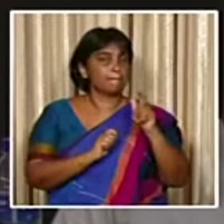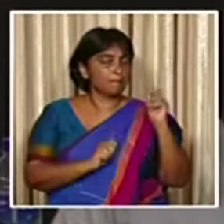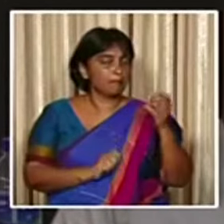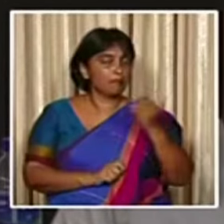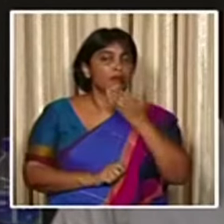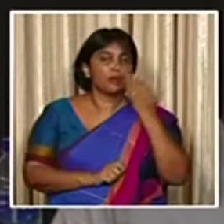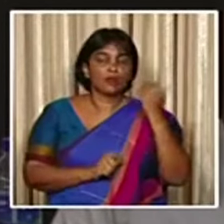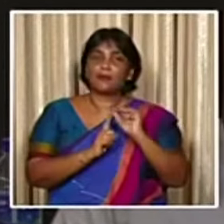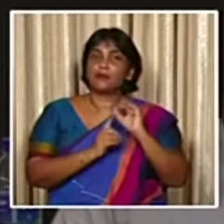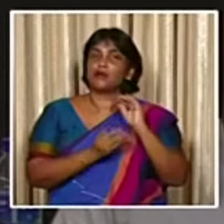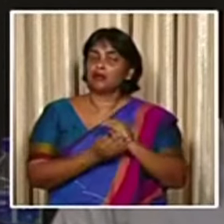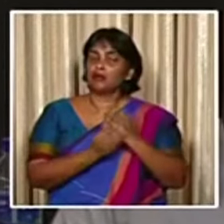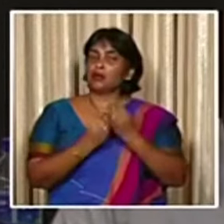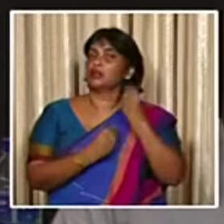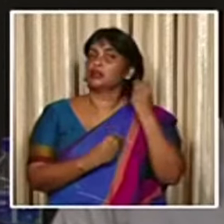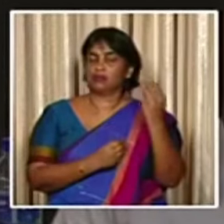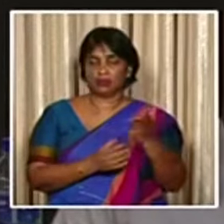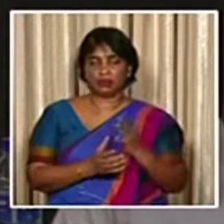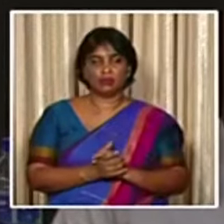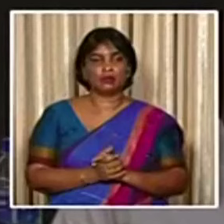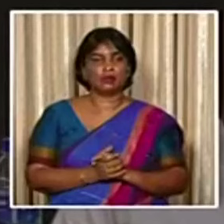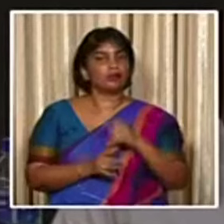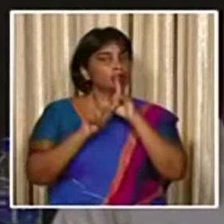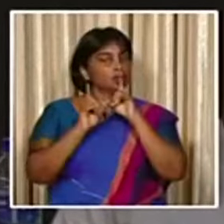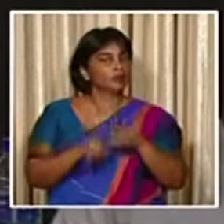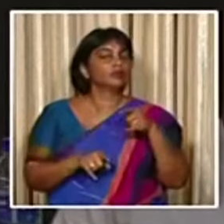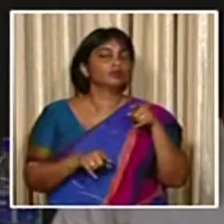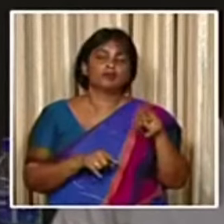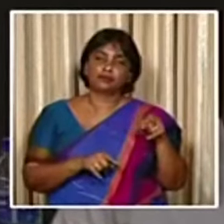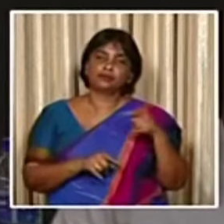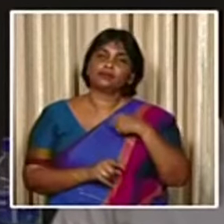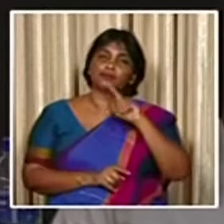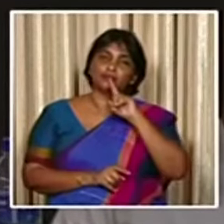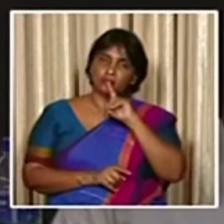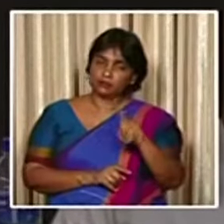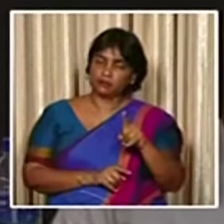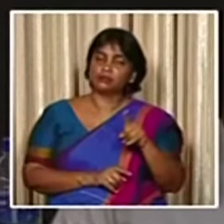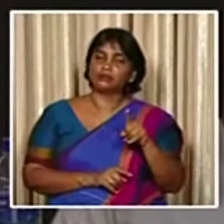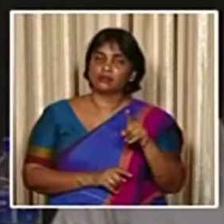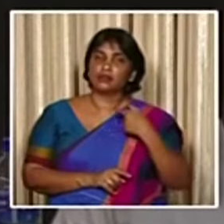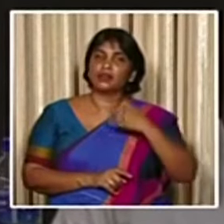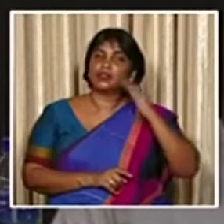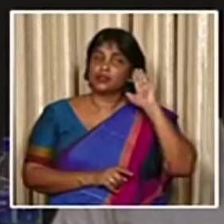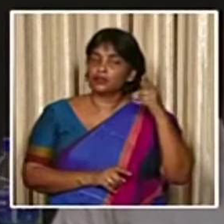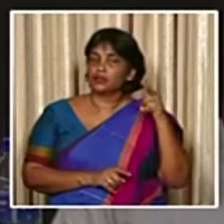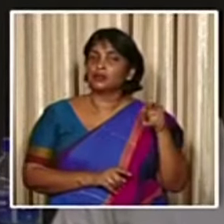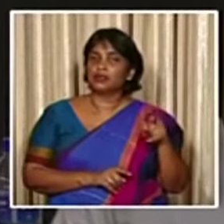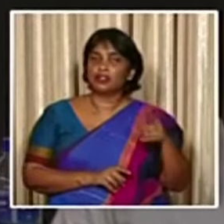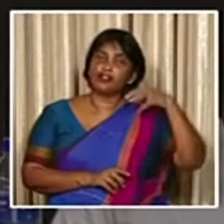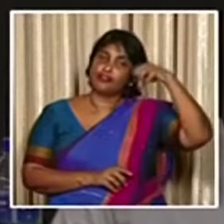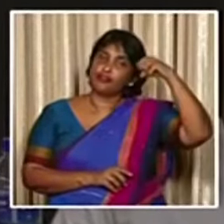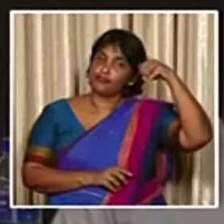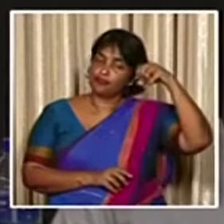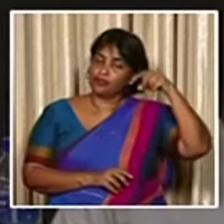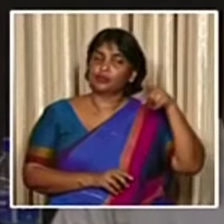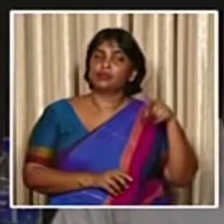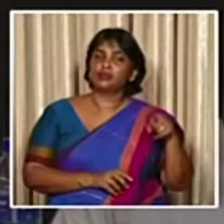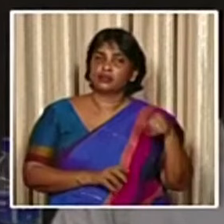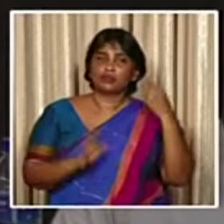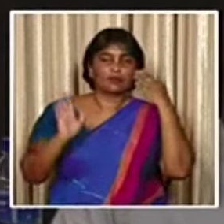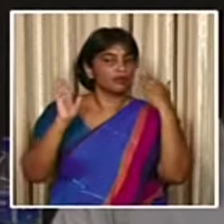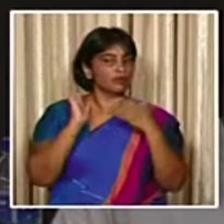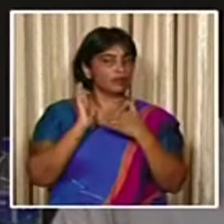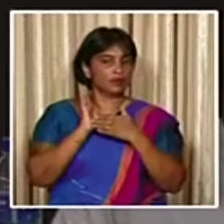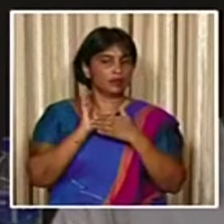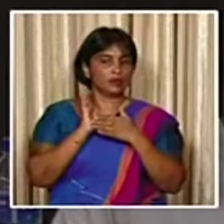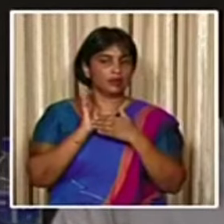පුළුවන් කොම්පැනි වලට මේ ඉඩම් ටික ලබා දෙන්න කියලා. ඒ නිසා මම ඒකත් මතක් කරන දෙමින් විශේෂයෙන්ම මේ විදුලි